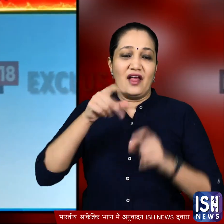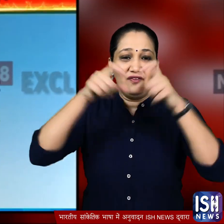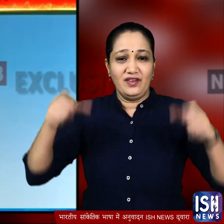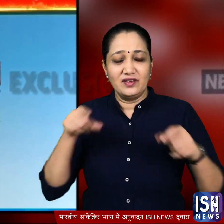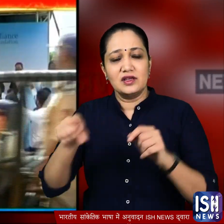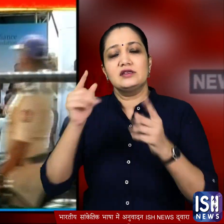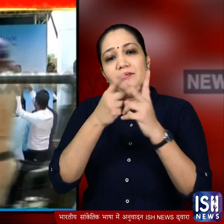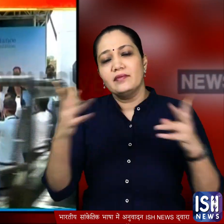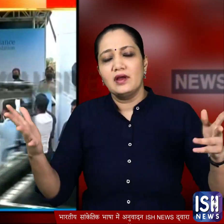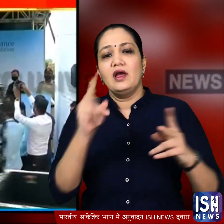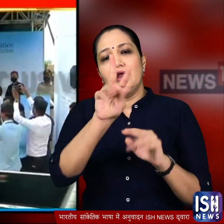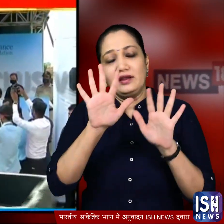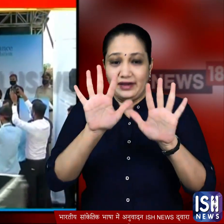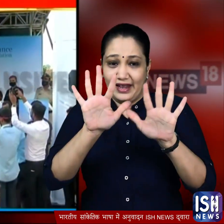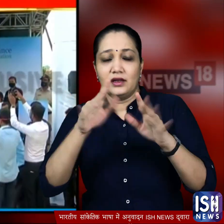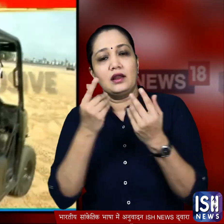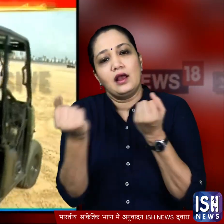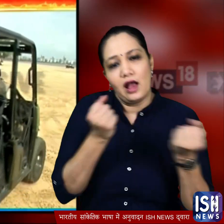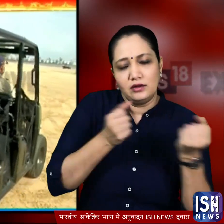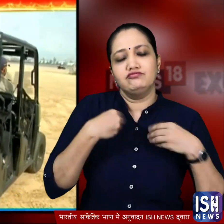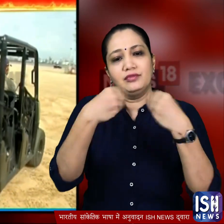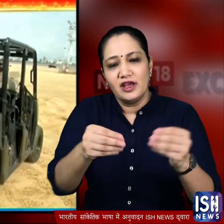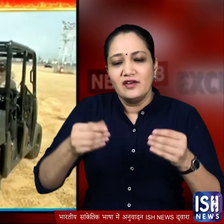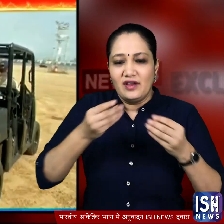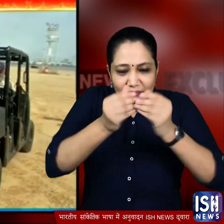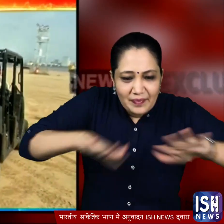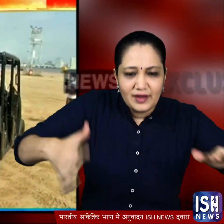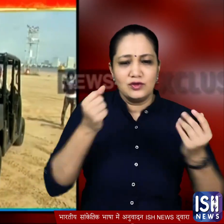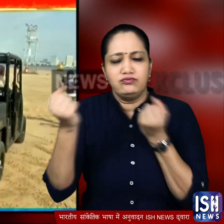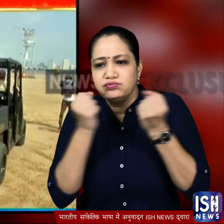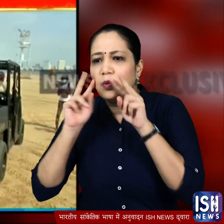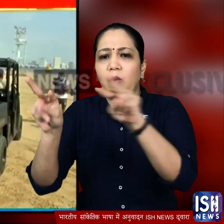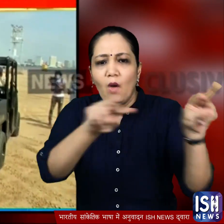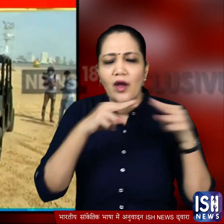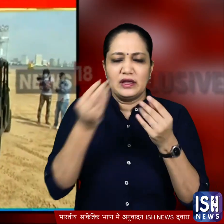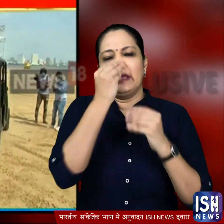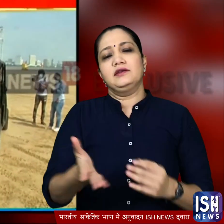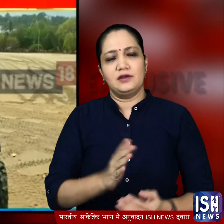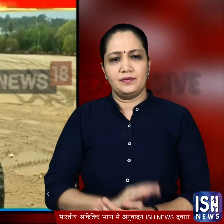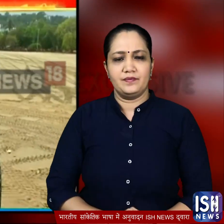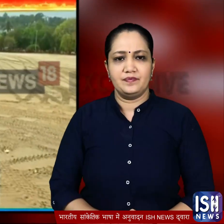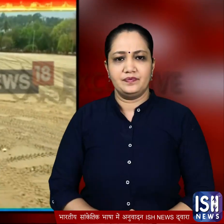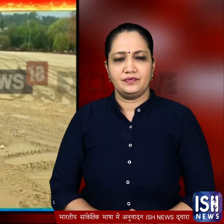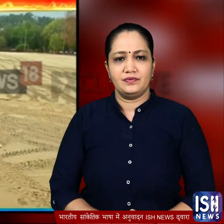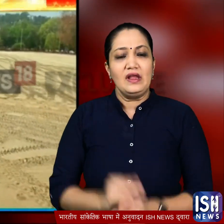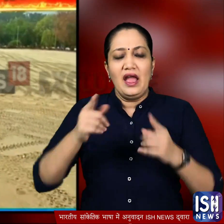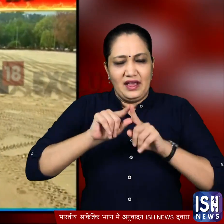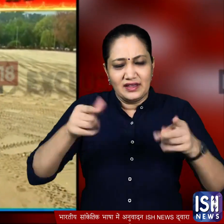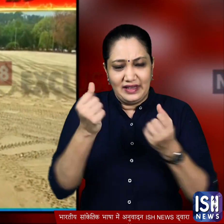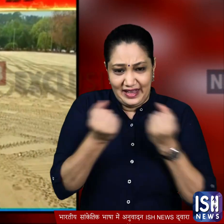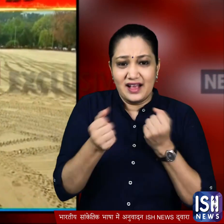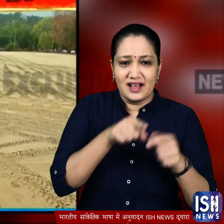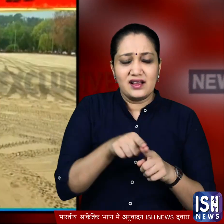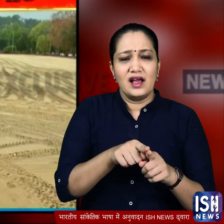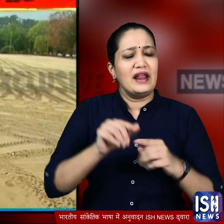रिलायंस फाउंडेशन ने ऐसी 10 गाड़ियां मुंबई पुलिस को दी हैं, ताकि समुद्र के किनारों पर पुलिस को गश्त करने में परेशानी न हो। ऑल टेरेन व्हीकल का मतलब है